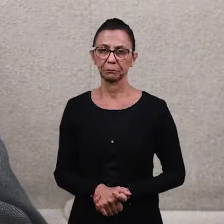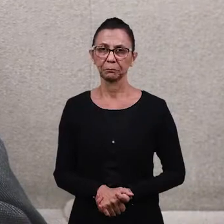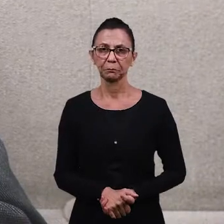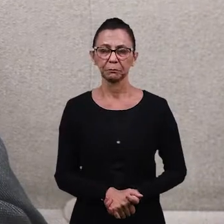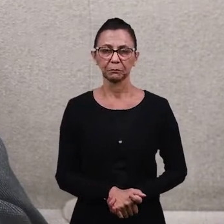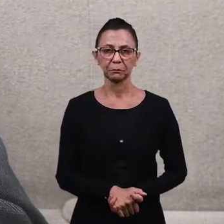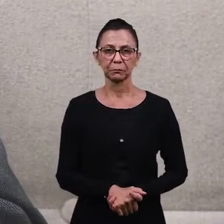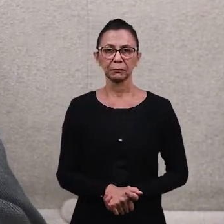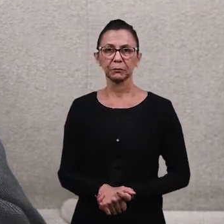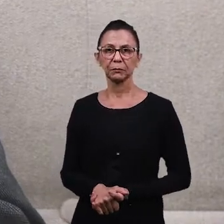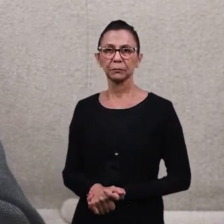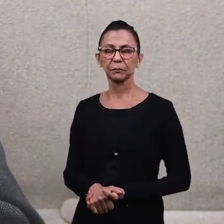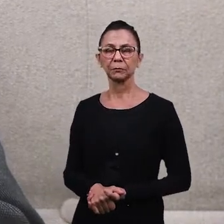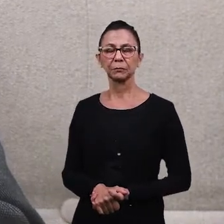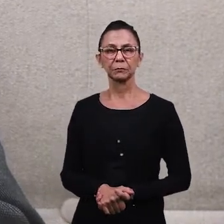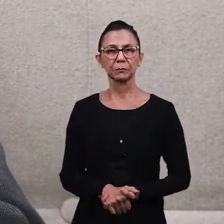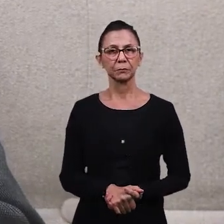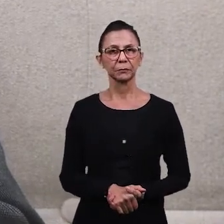L'homme,